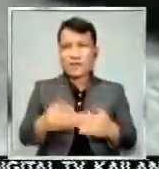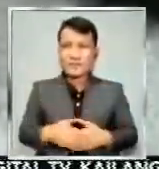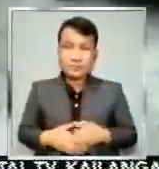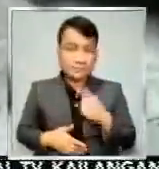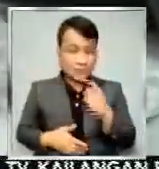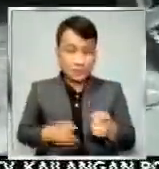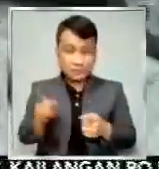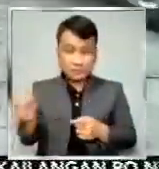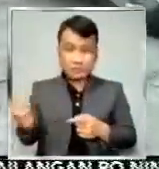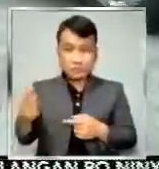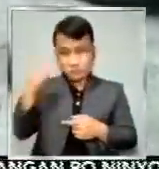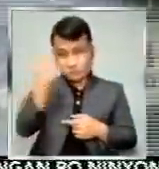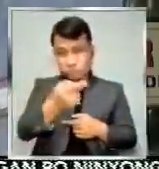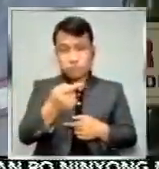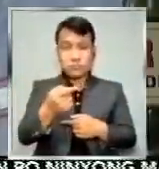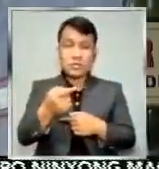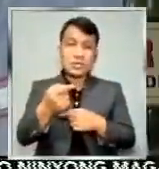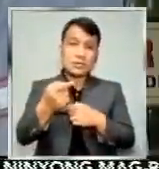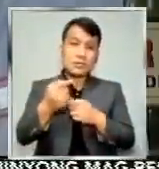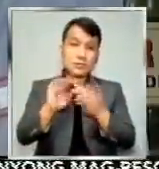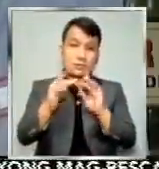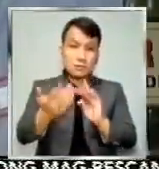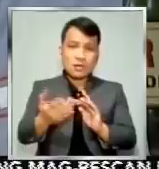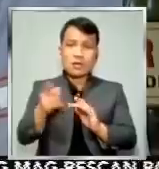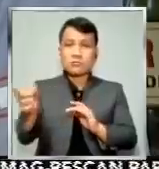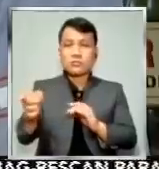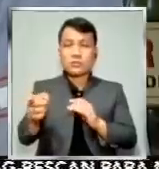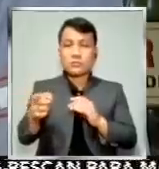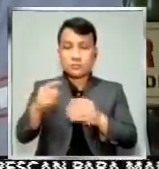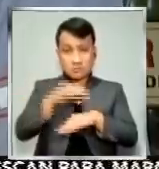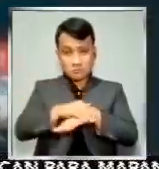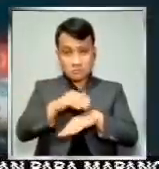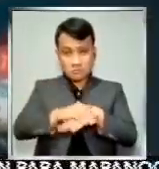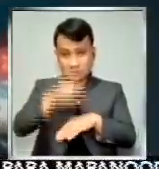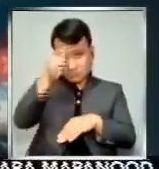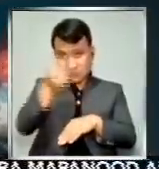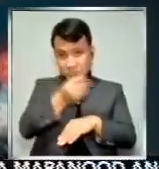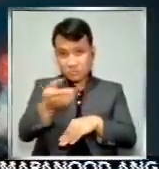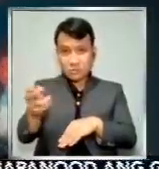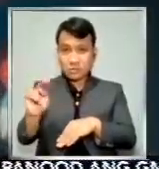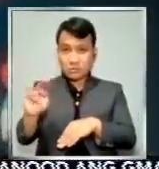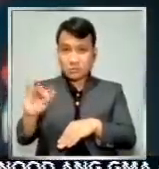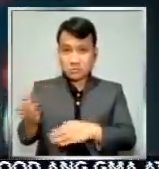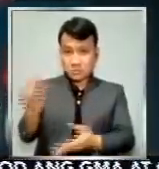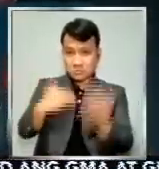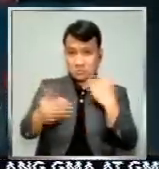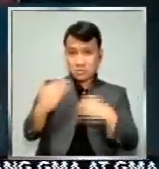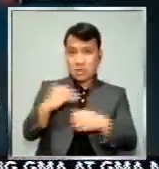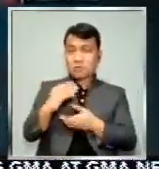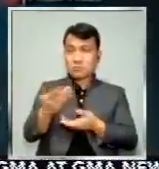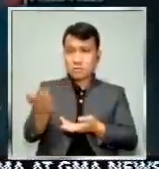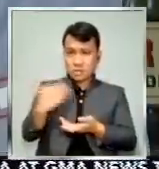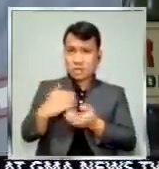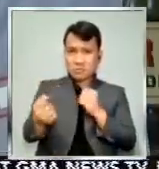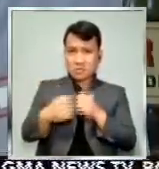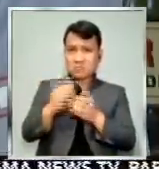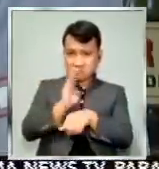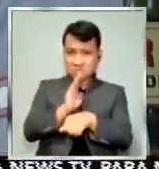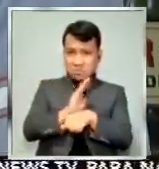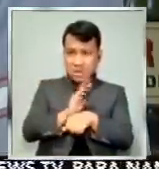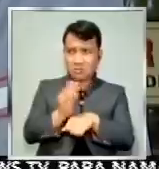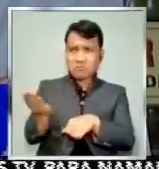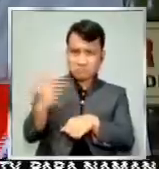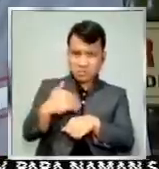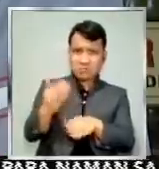sa Cybercrime Prevention Act. Paalala naman ng NBI sa mga inaalok mag-invest online. Mag-verify tayo